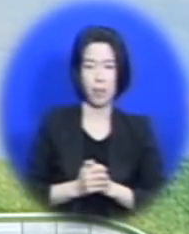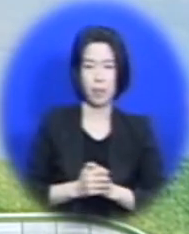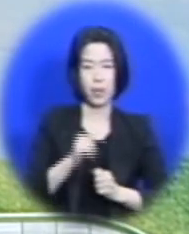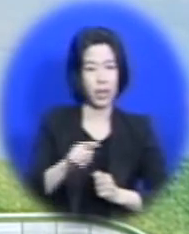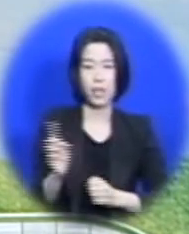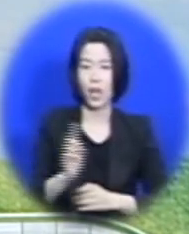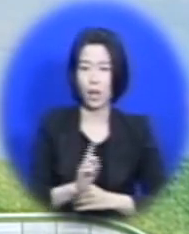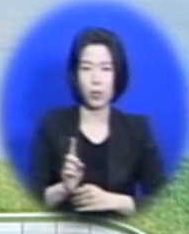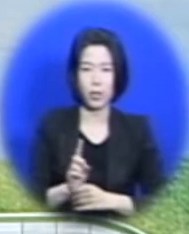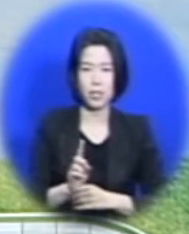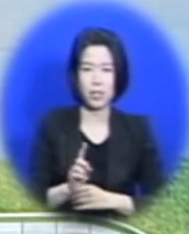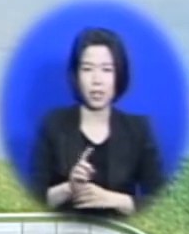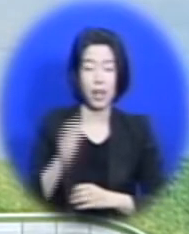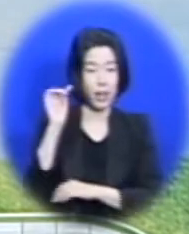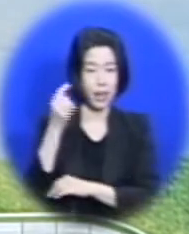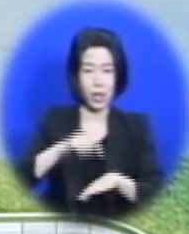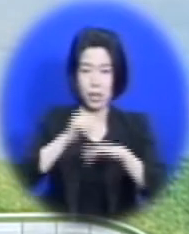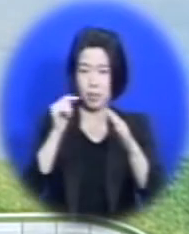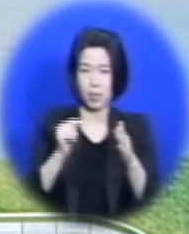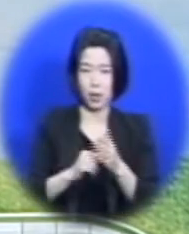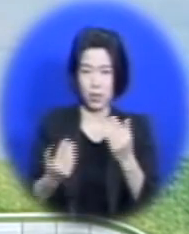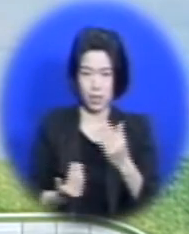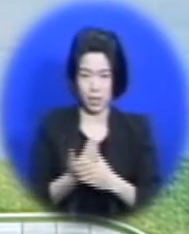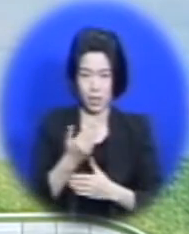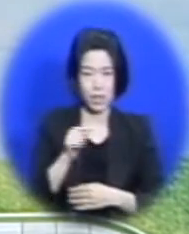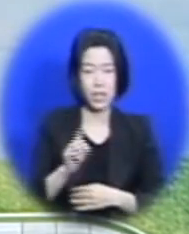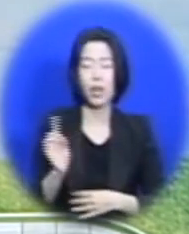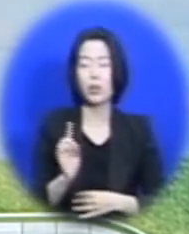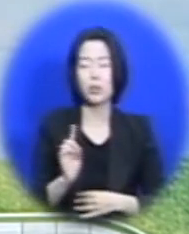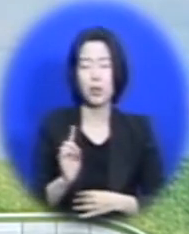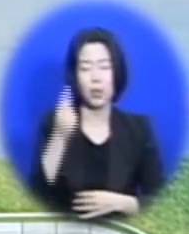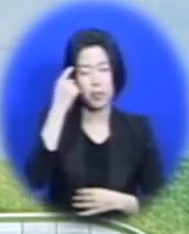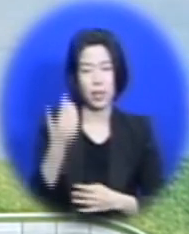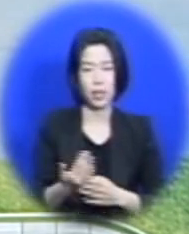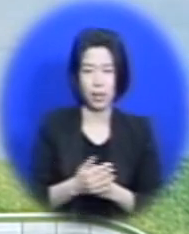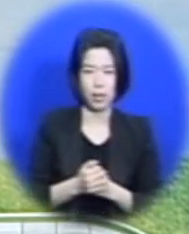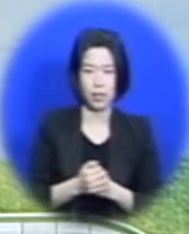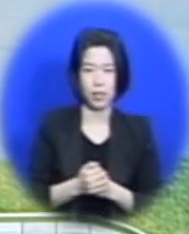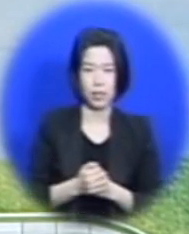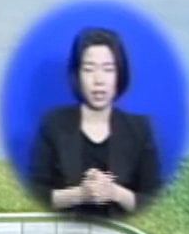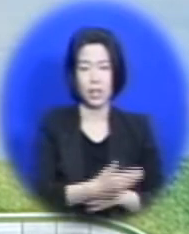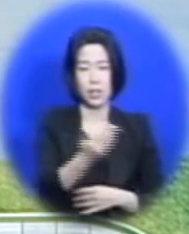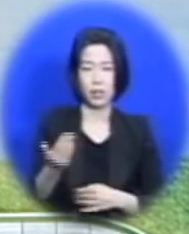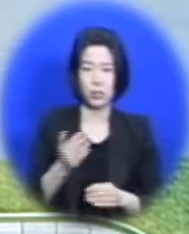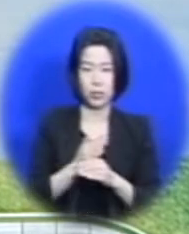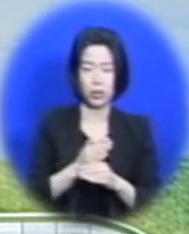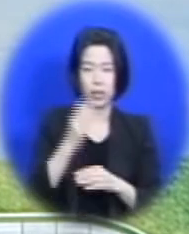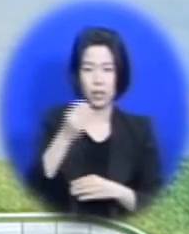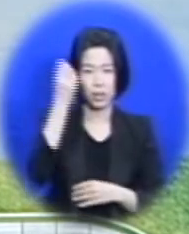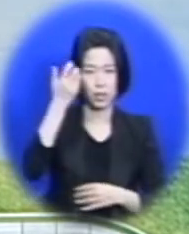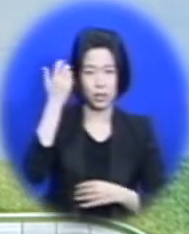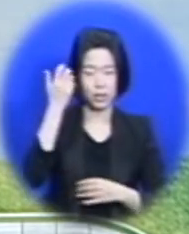이게 도대체 다윗의 마음속에 일어나고 있는 이것이 도대체 뭐지요? 여러분 중에 성경을 별로